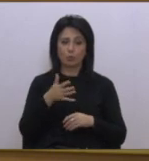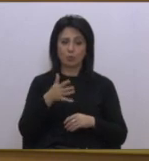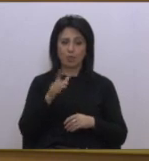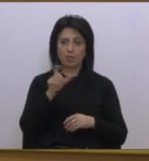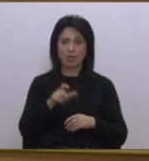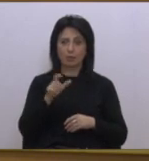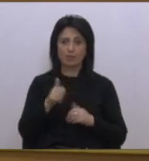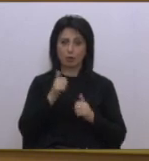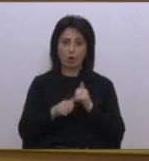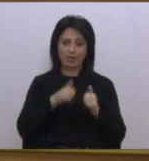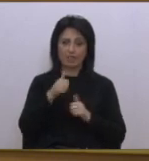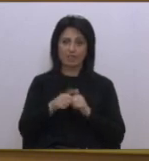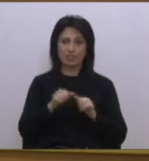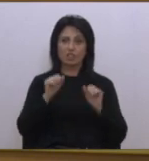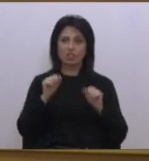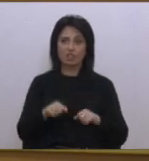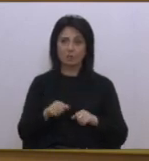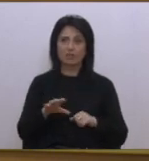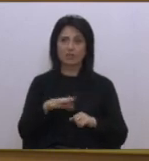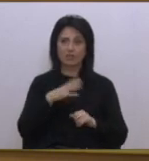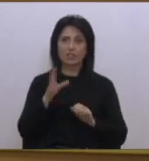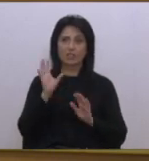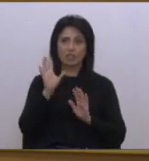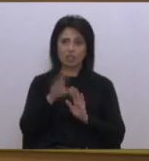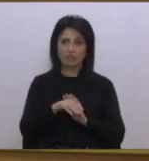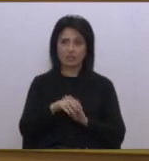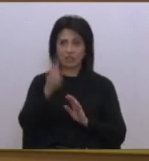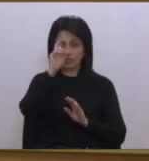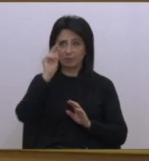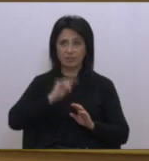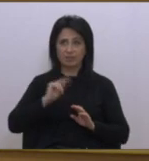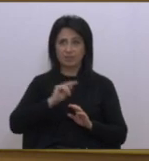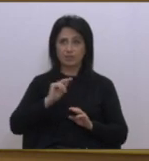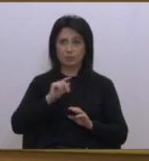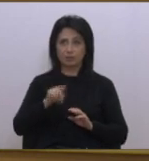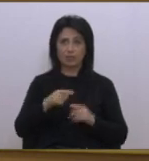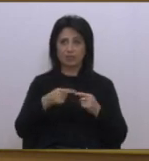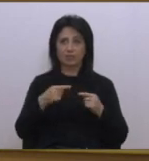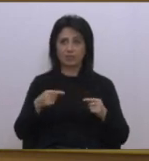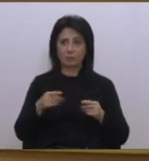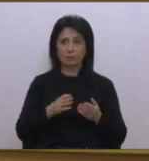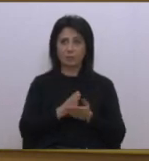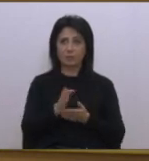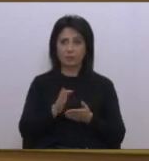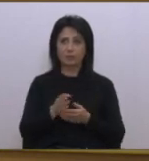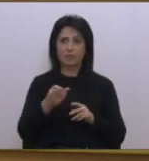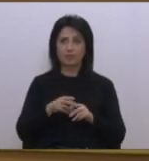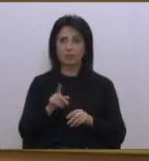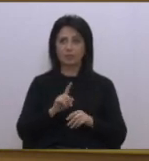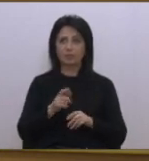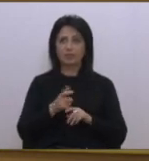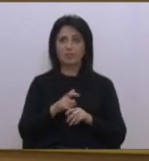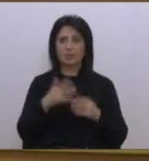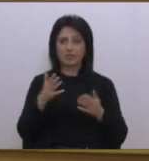ადამიანი ყოველწლიურად შესაძლებელია იყოს ჩართული საჯარო სამსახურში მუშაობაში სხვადასხვა მიმართულებით, იმიტომ რომ